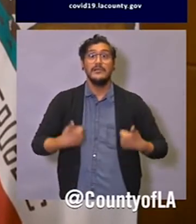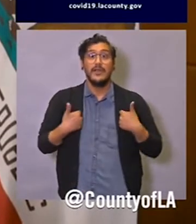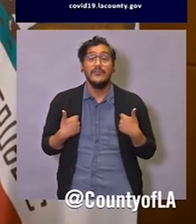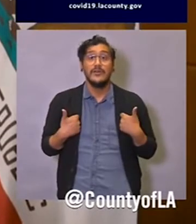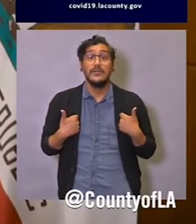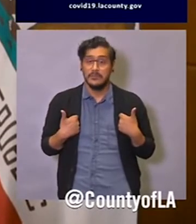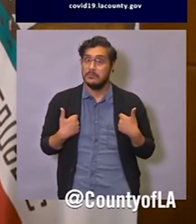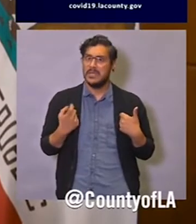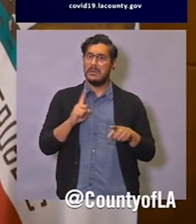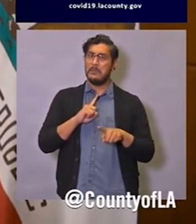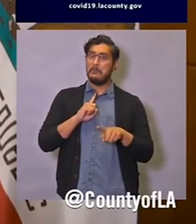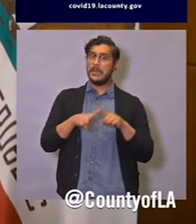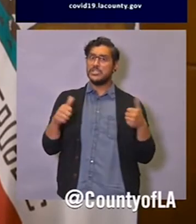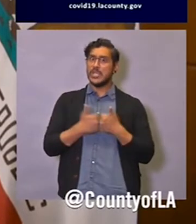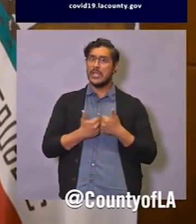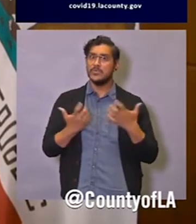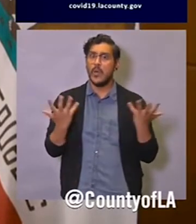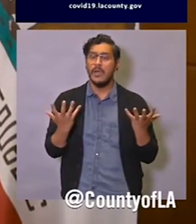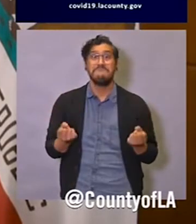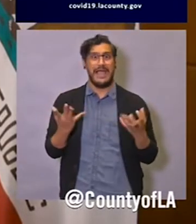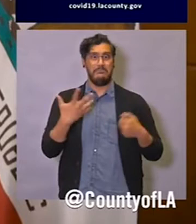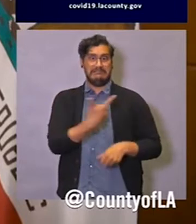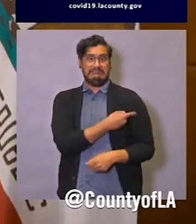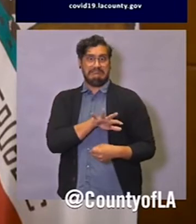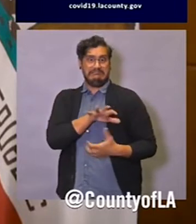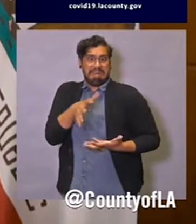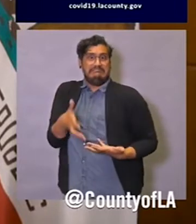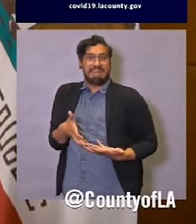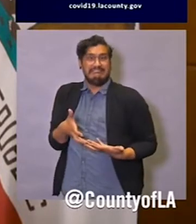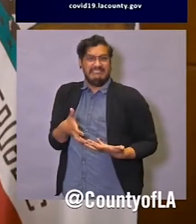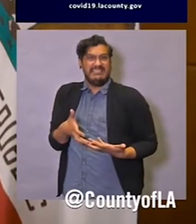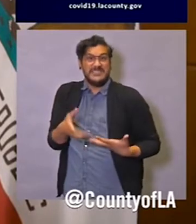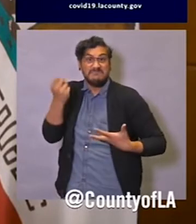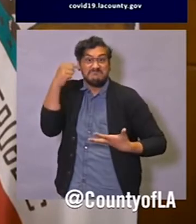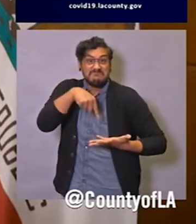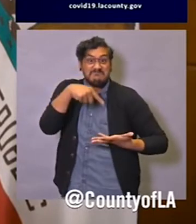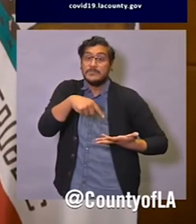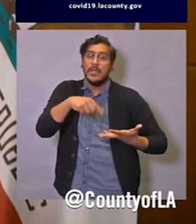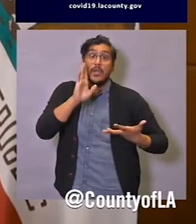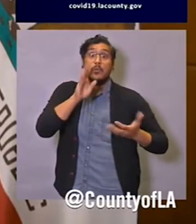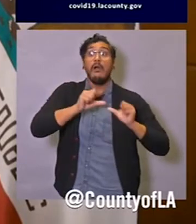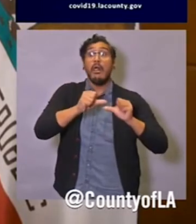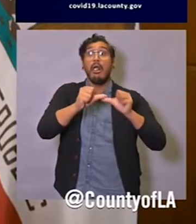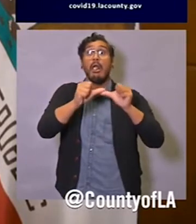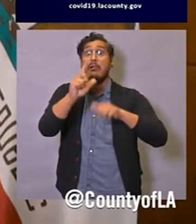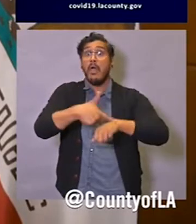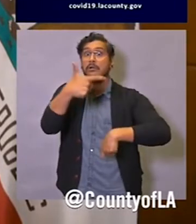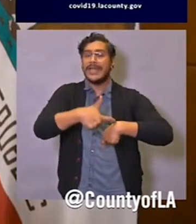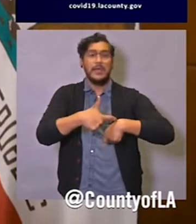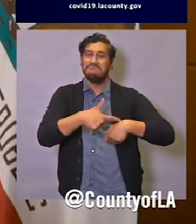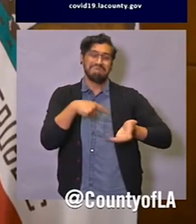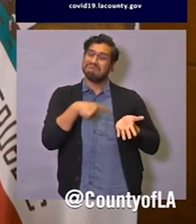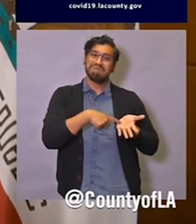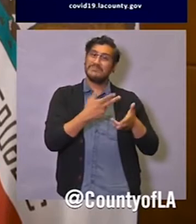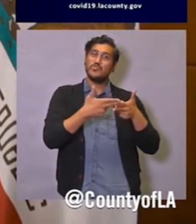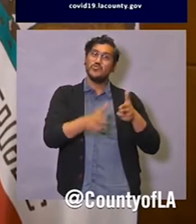L'approvisionnement reste notre plus grand défi et la logistique de l'entreposage frigorique et la courte durée de vie de ces vaccins sont également des obstacles